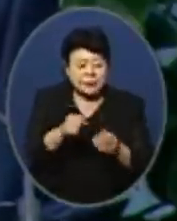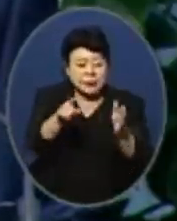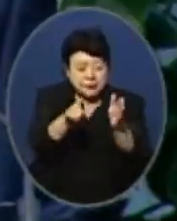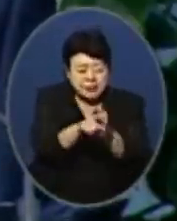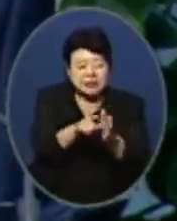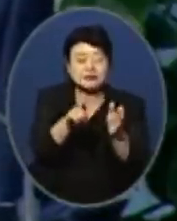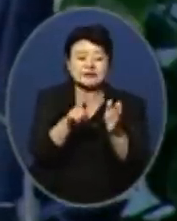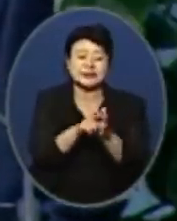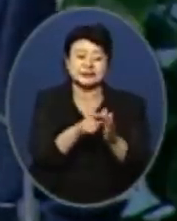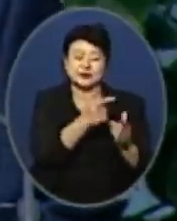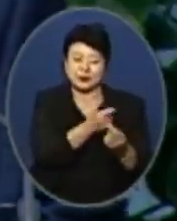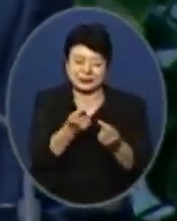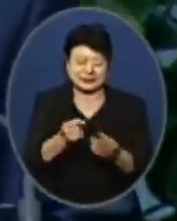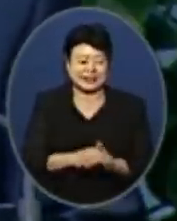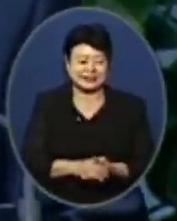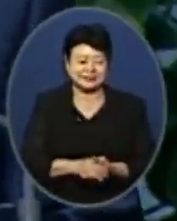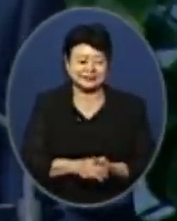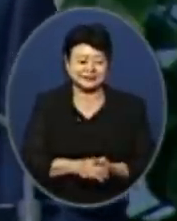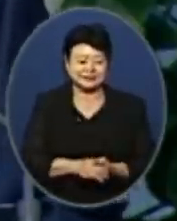믿는 믿음이라고 했습니다.